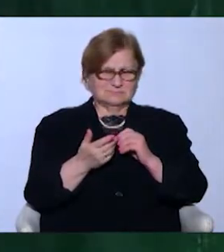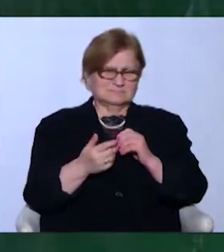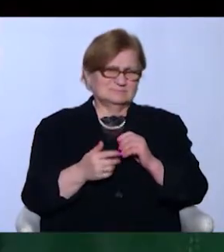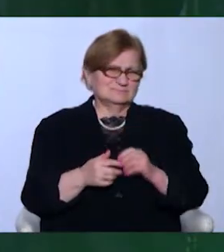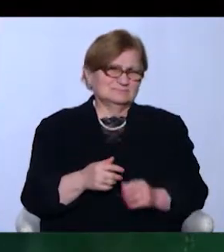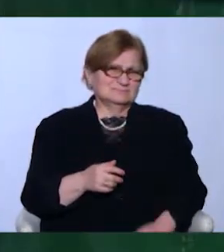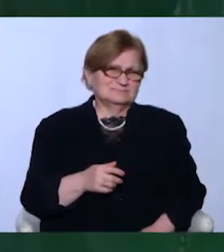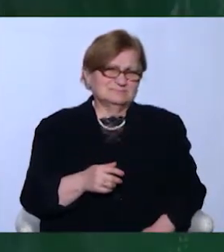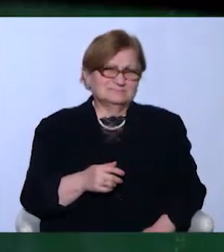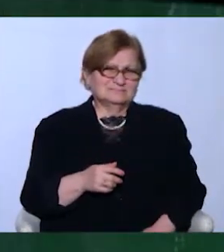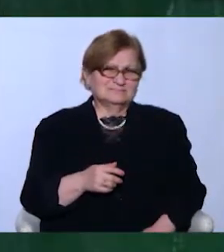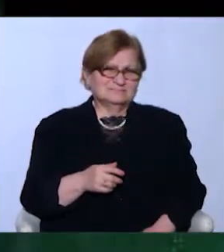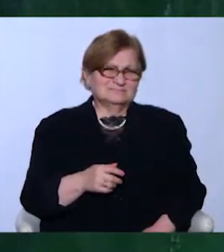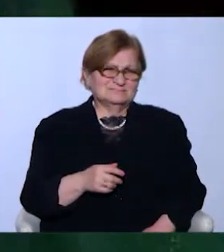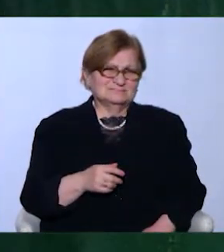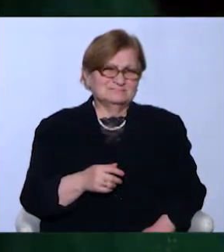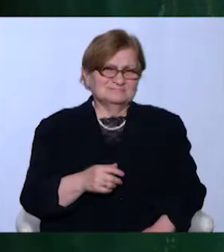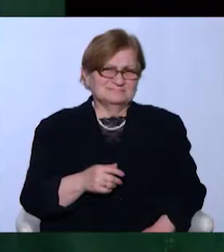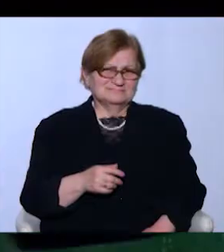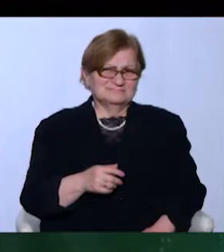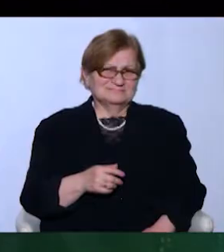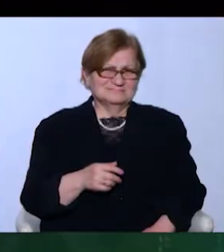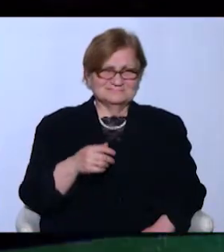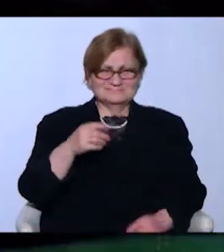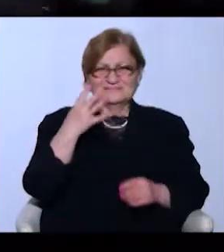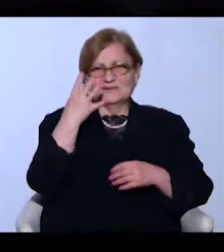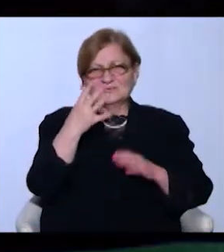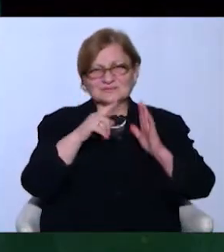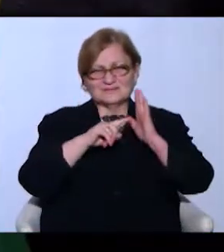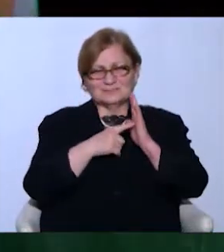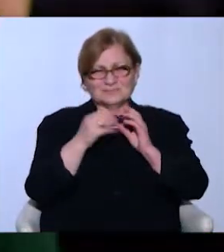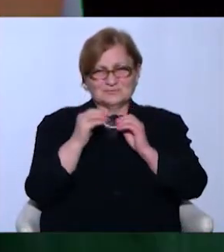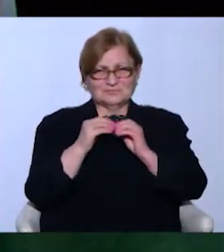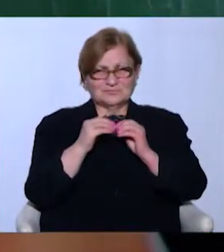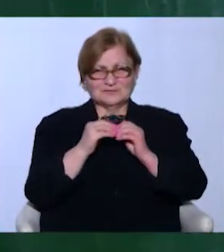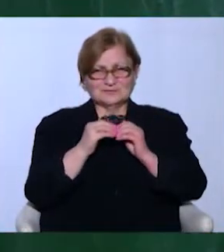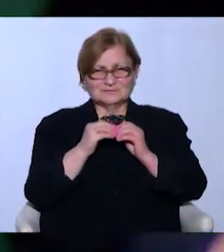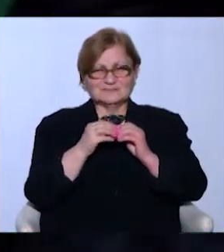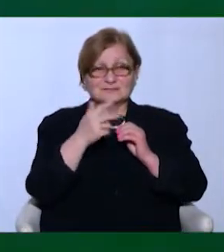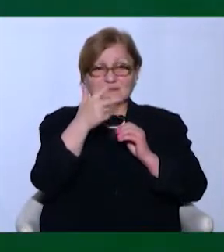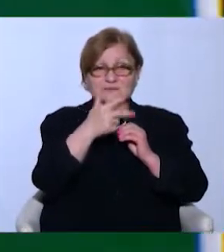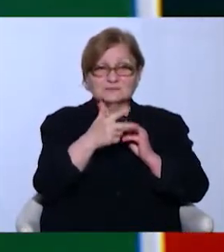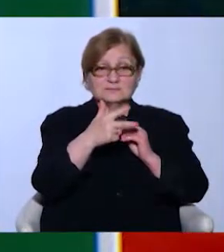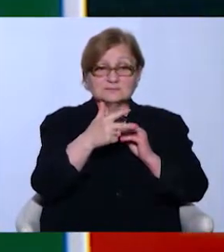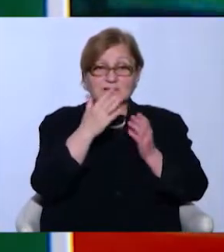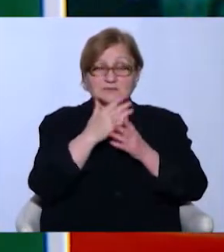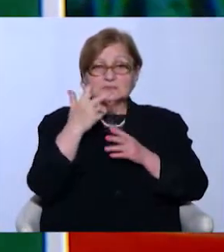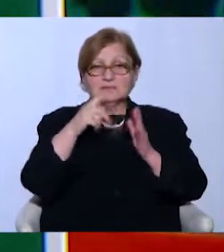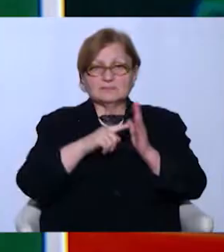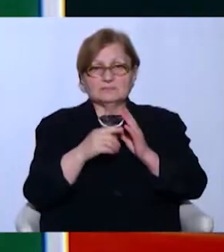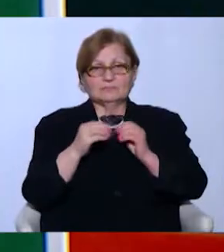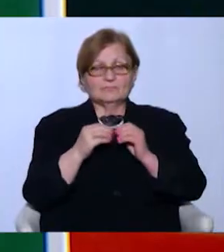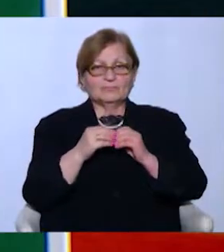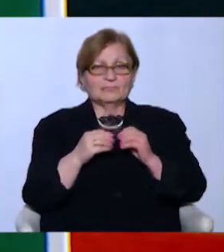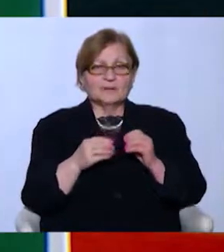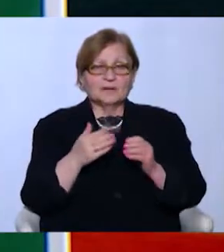40 არის 4 10-ჯერ და 30 არის 3-ჯერ 10. აი ხედავთ? მე